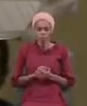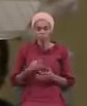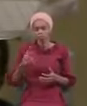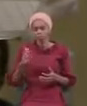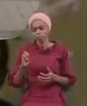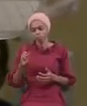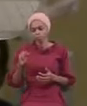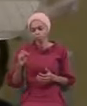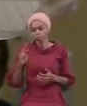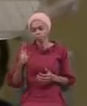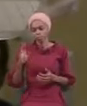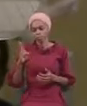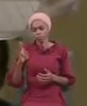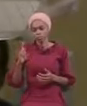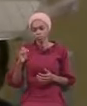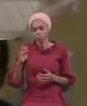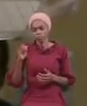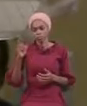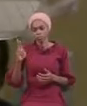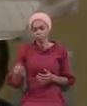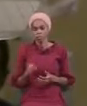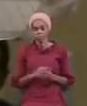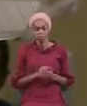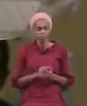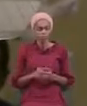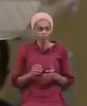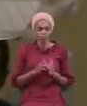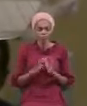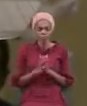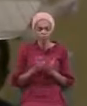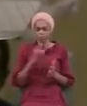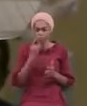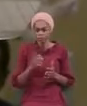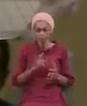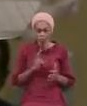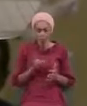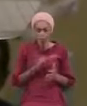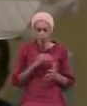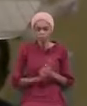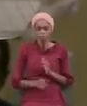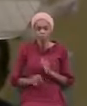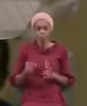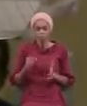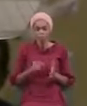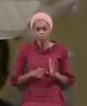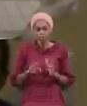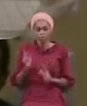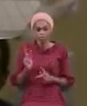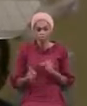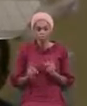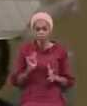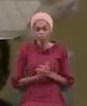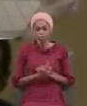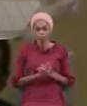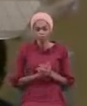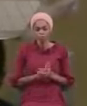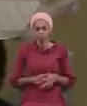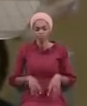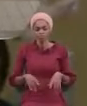rétribution la Bible nous a dit clà ce sont ceux-là qui confrontent l'autorité de